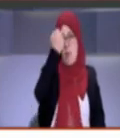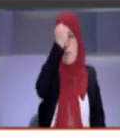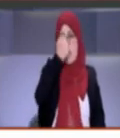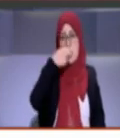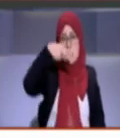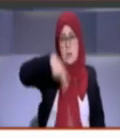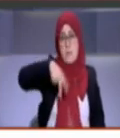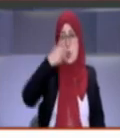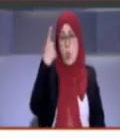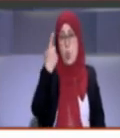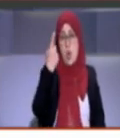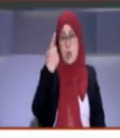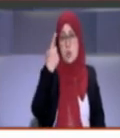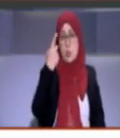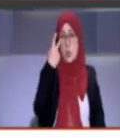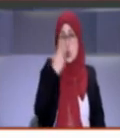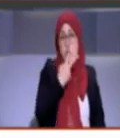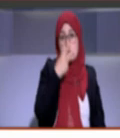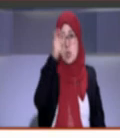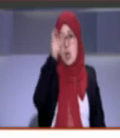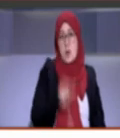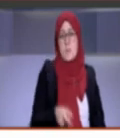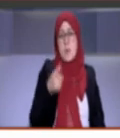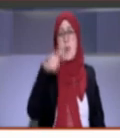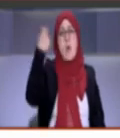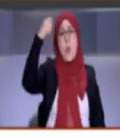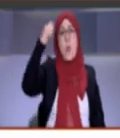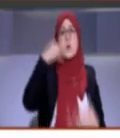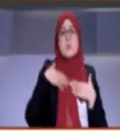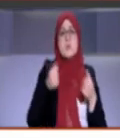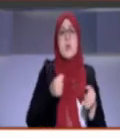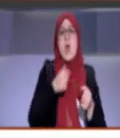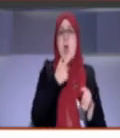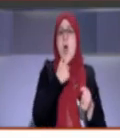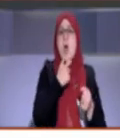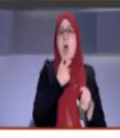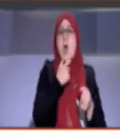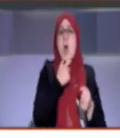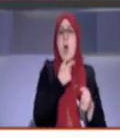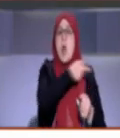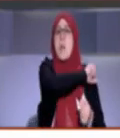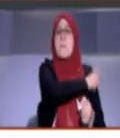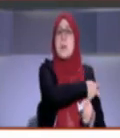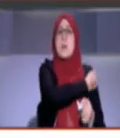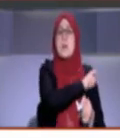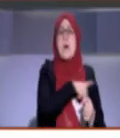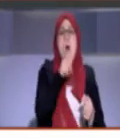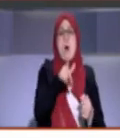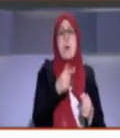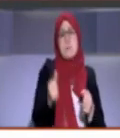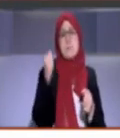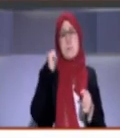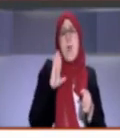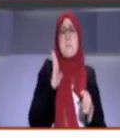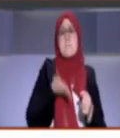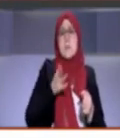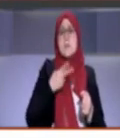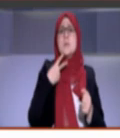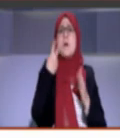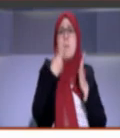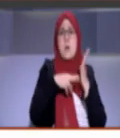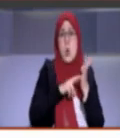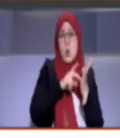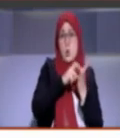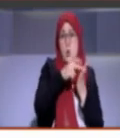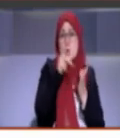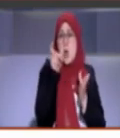2821 حالة. كان وزير الصحة الألماني يانس شبان قال في وقت سابق إن هناك إمكانية لاتخاذ خطوات على